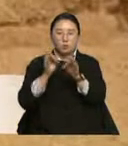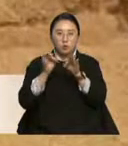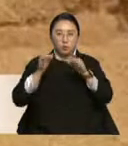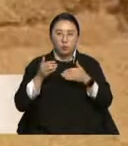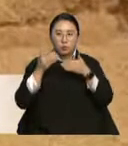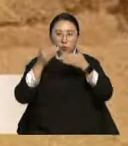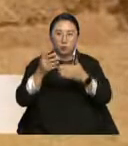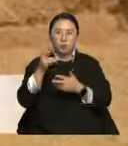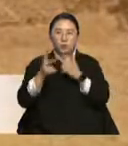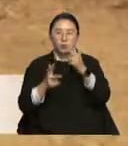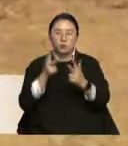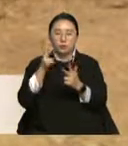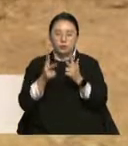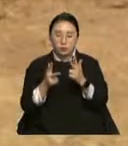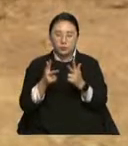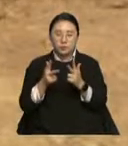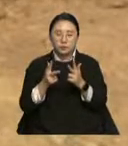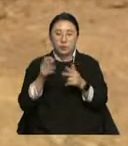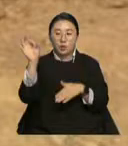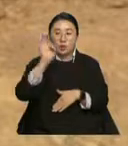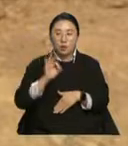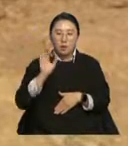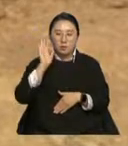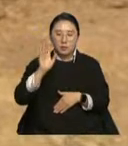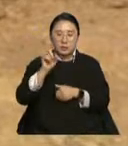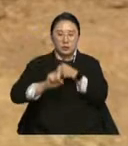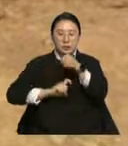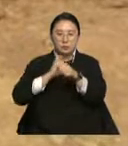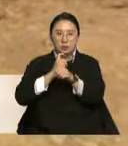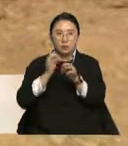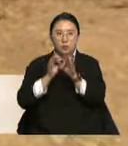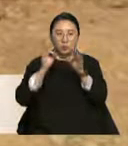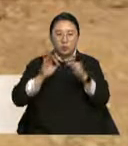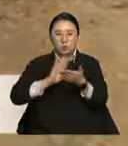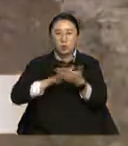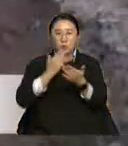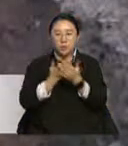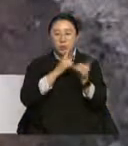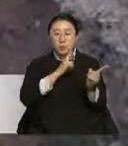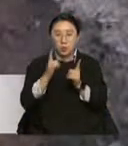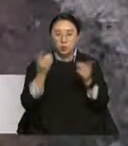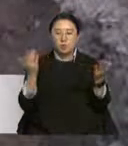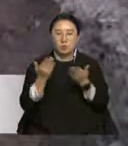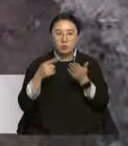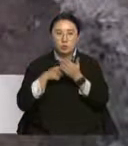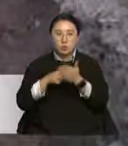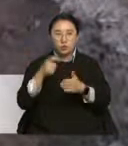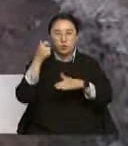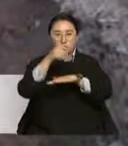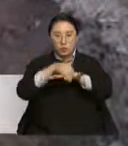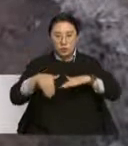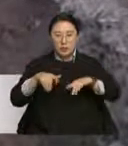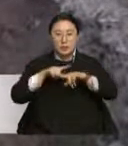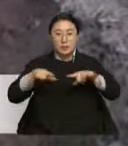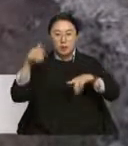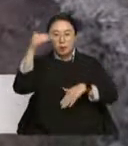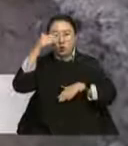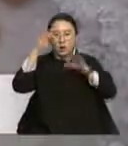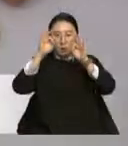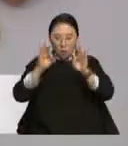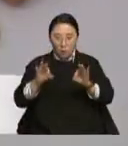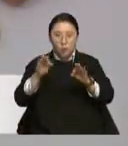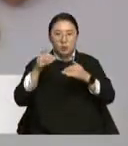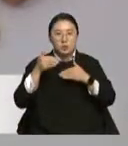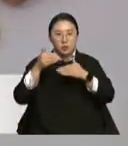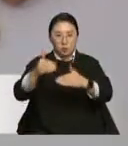진행돼 왔던 사업입니다. 연천군은 앞으로 10여 년에 걸쳐 정비와 복원 작업을 추진할 계획으로 일반 관람객에게